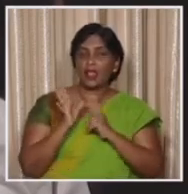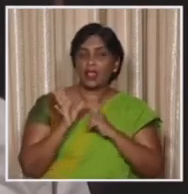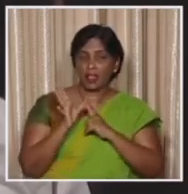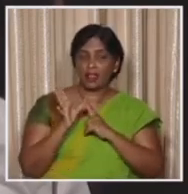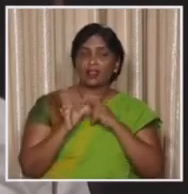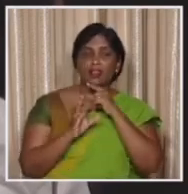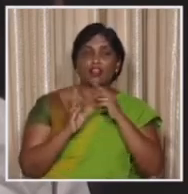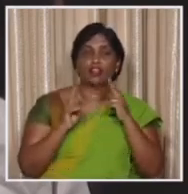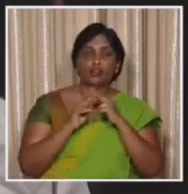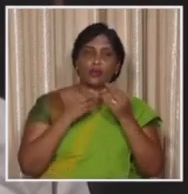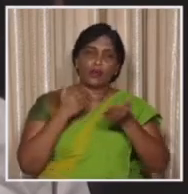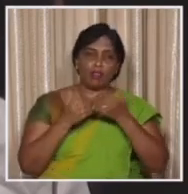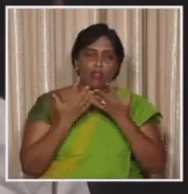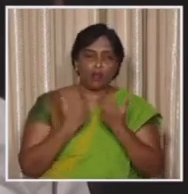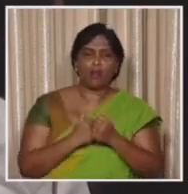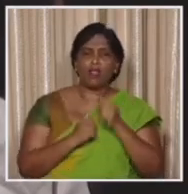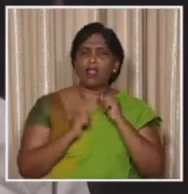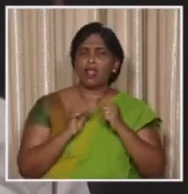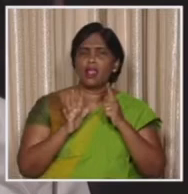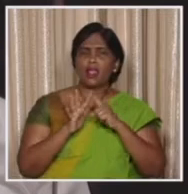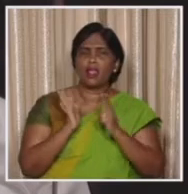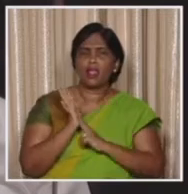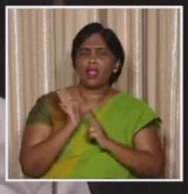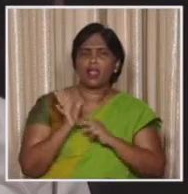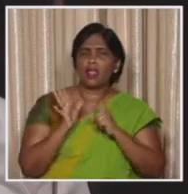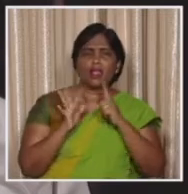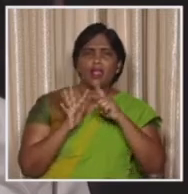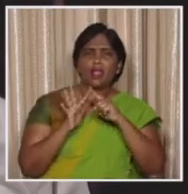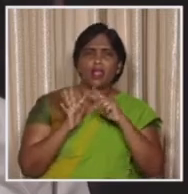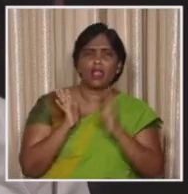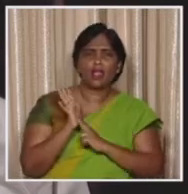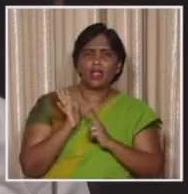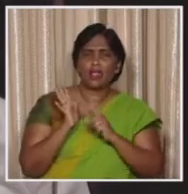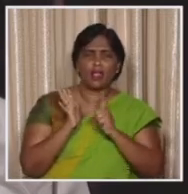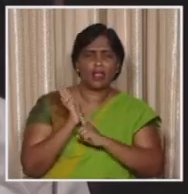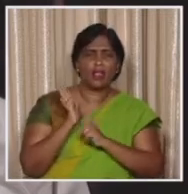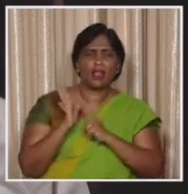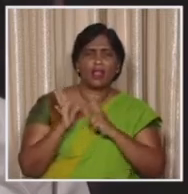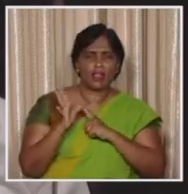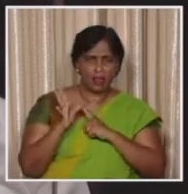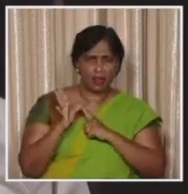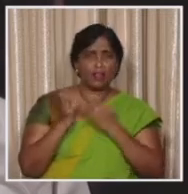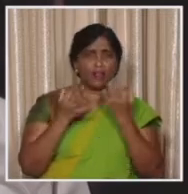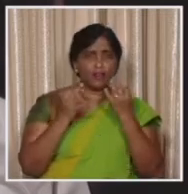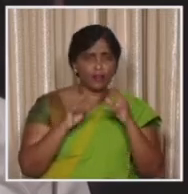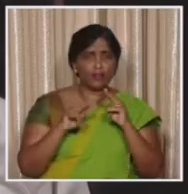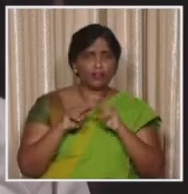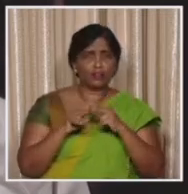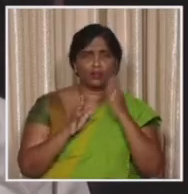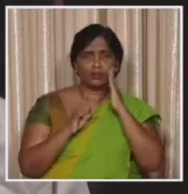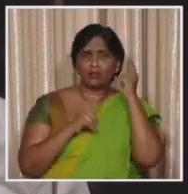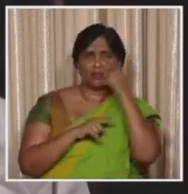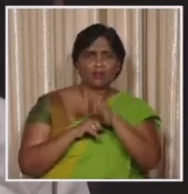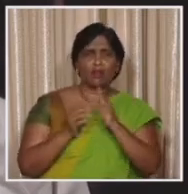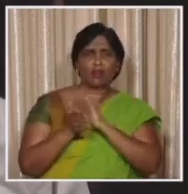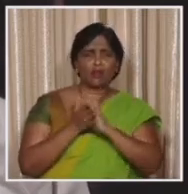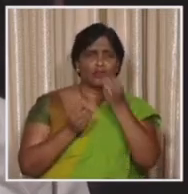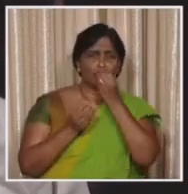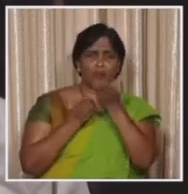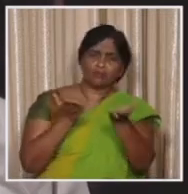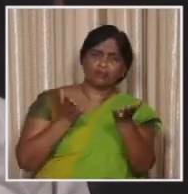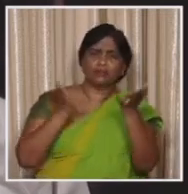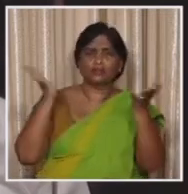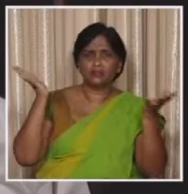ikhlas hamu mungkin orang mati erinnya, ahi me alle toilet tadan orang ni paramendi, nomile toilet itu sudah orang ni, itu restoran orang tu rendi